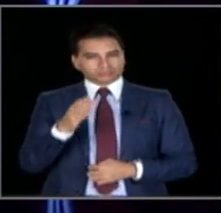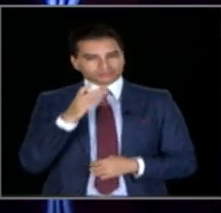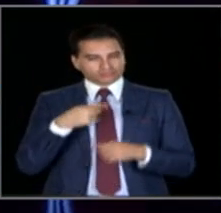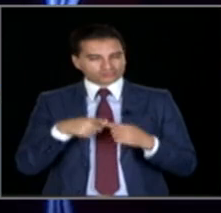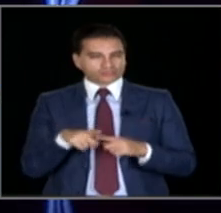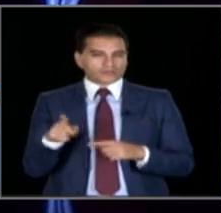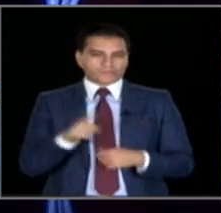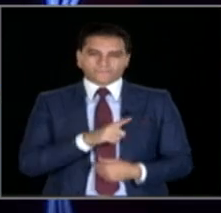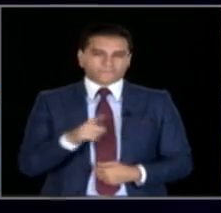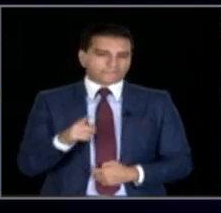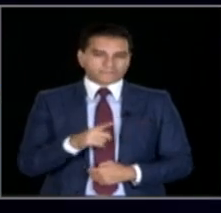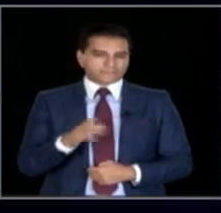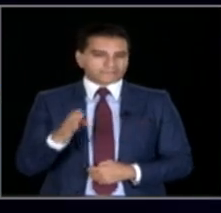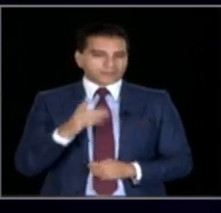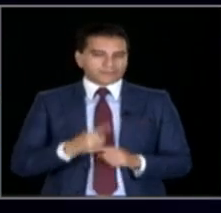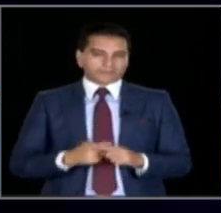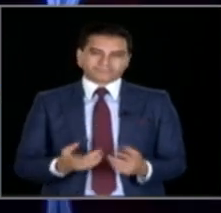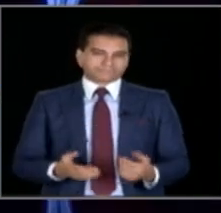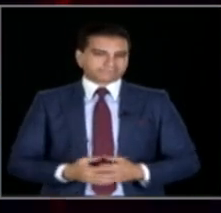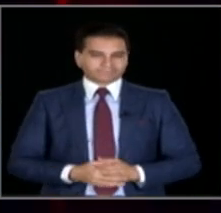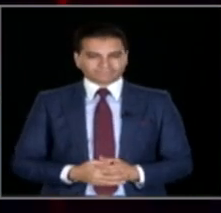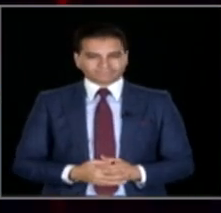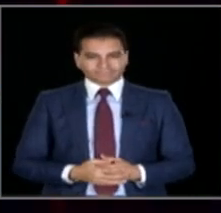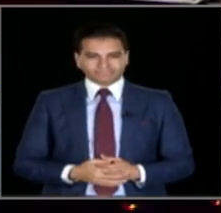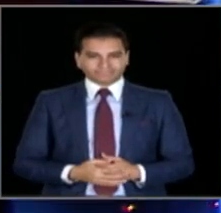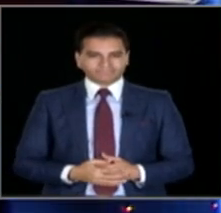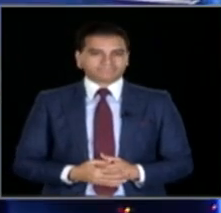بالظبط كده يا رشا، إجابة مضحكة.